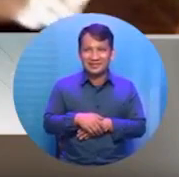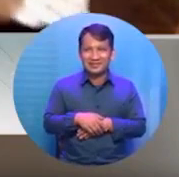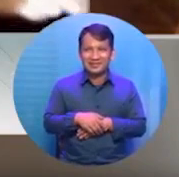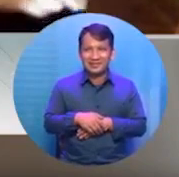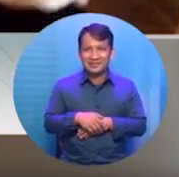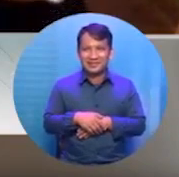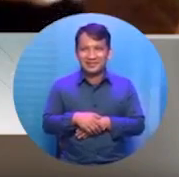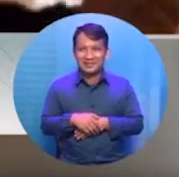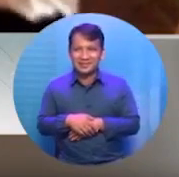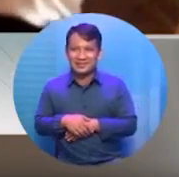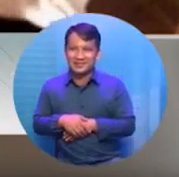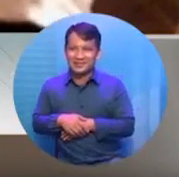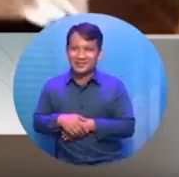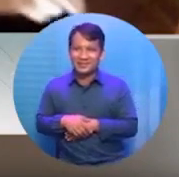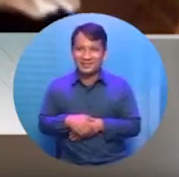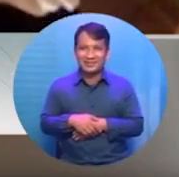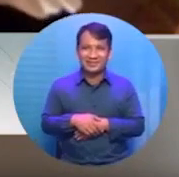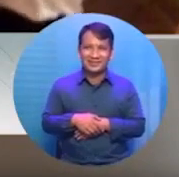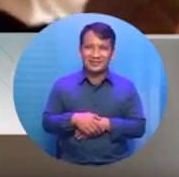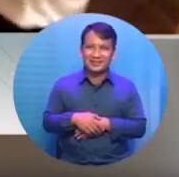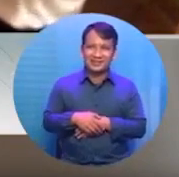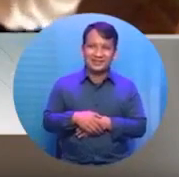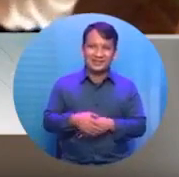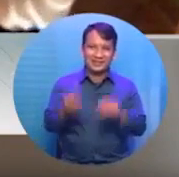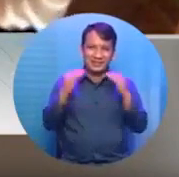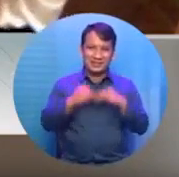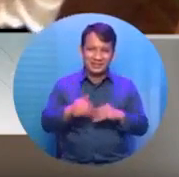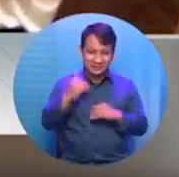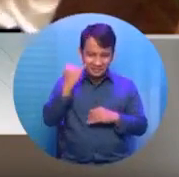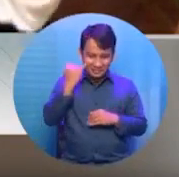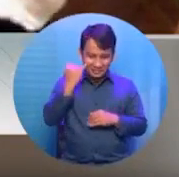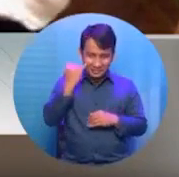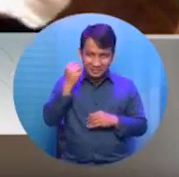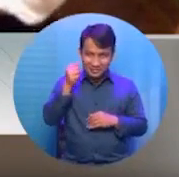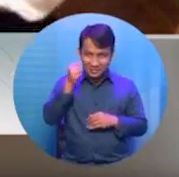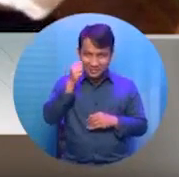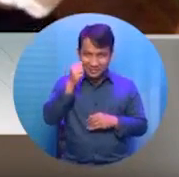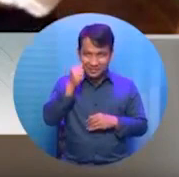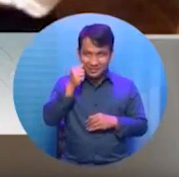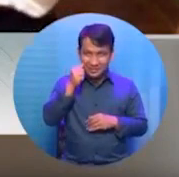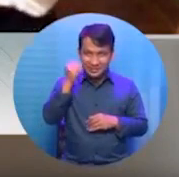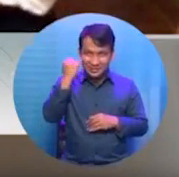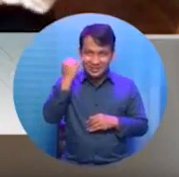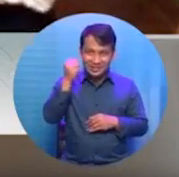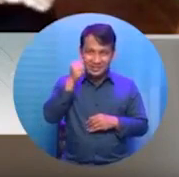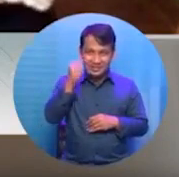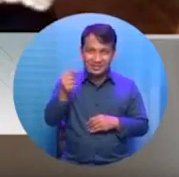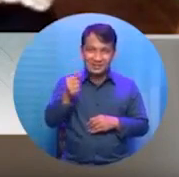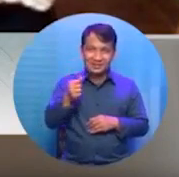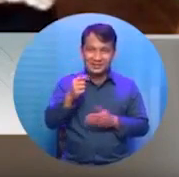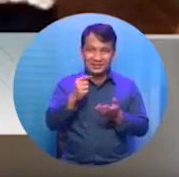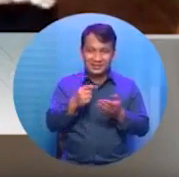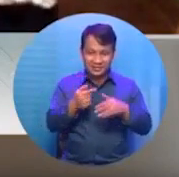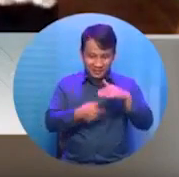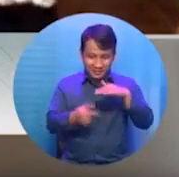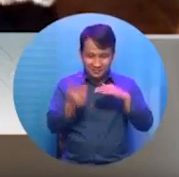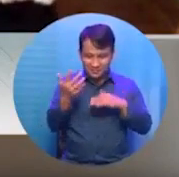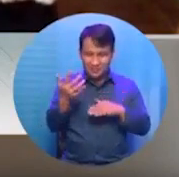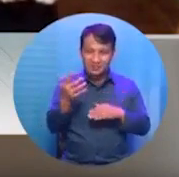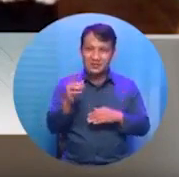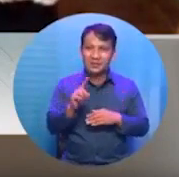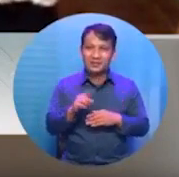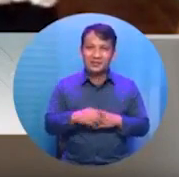tayo. Okay. At si ano naman? Jan Ashley? Ito po. Grade 5 po. Anong favorite